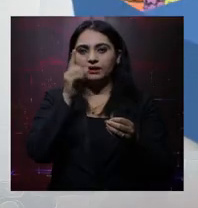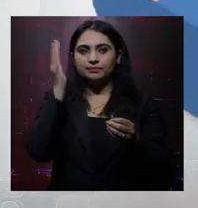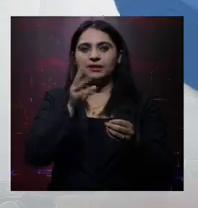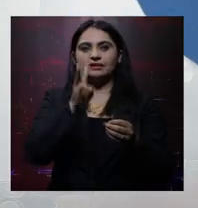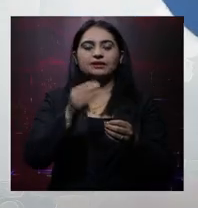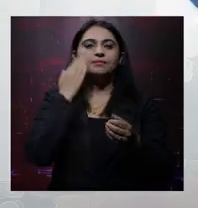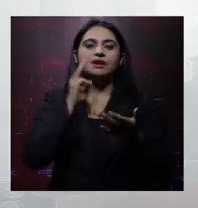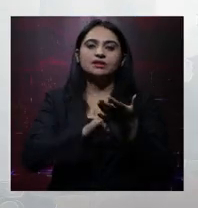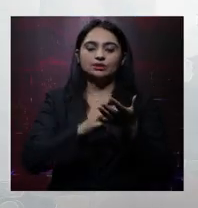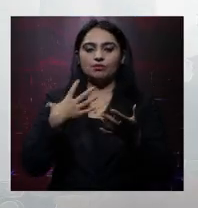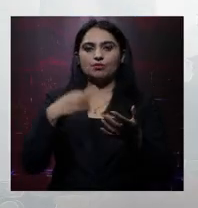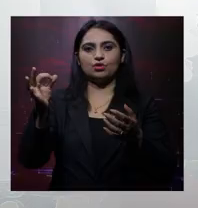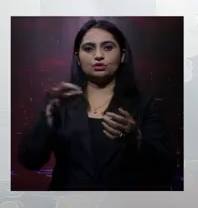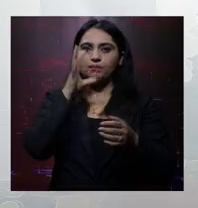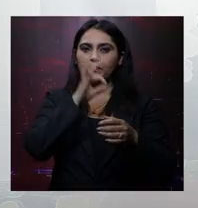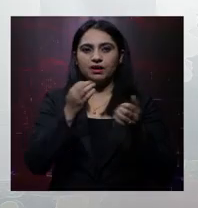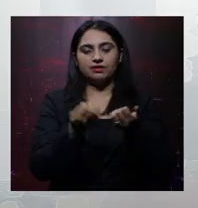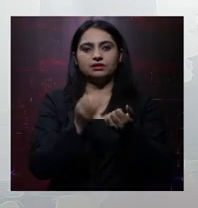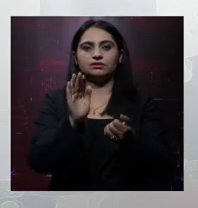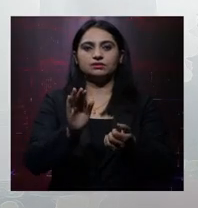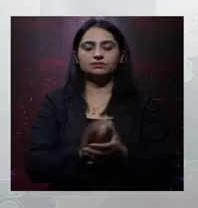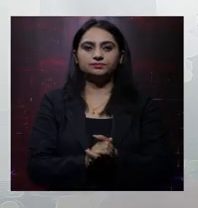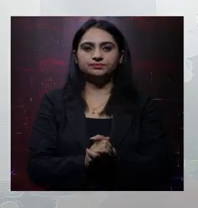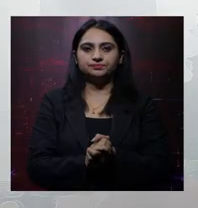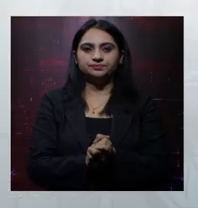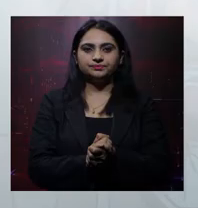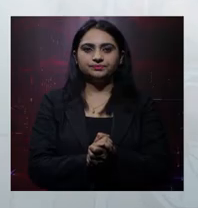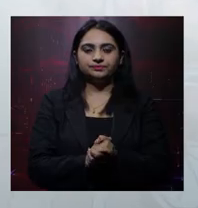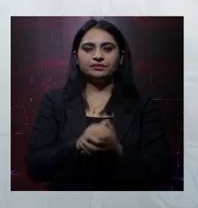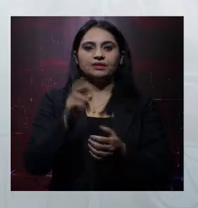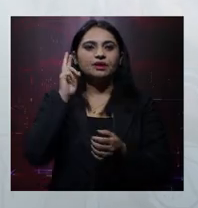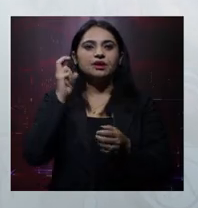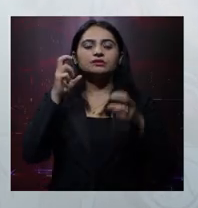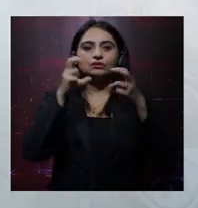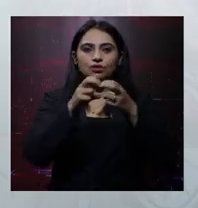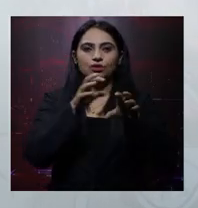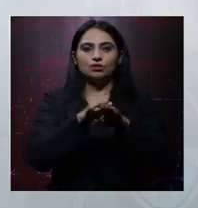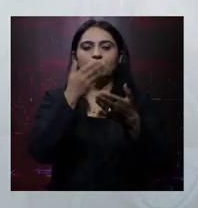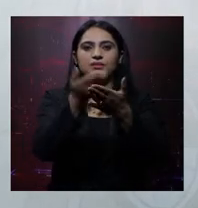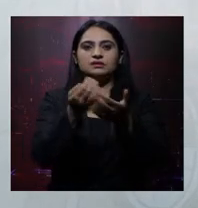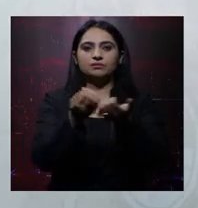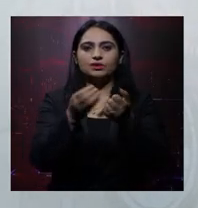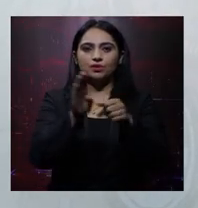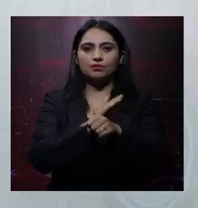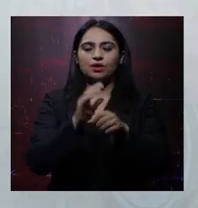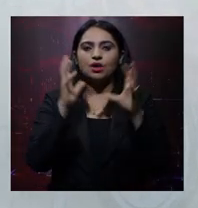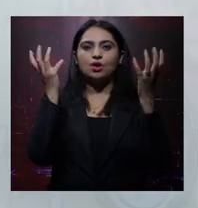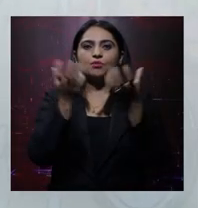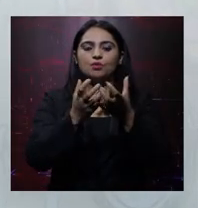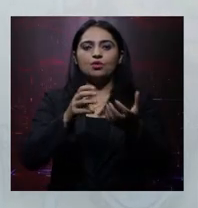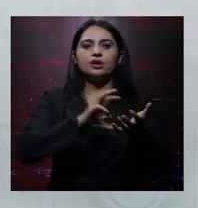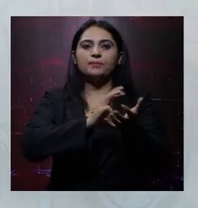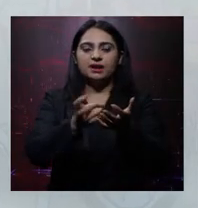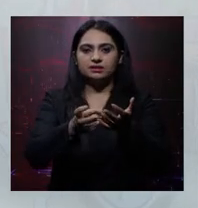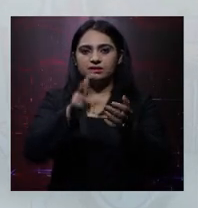महिला सदस्यको प्रतिनिधित्व सुनिश्चित गरिएको छ। राजनीतिक दलहरूले उम्मेद्वारी दिँदा भौगोलिक,